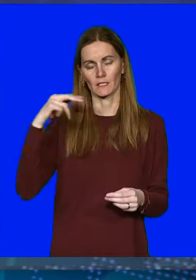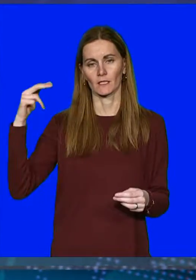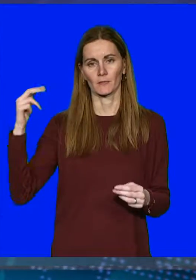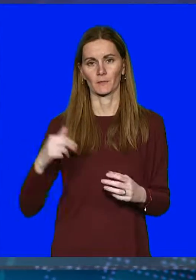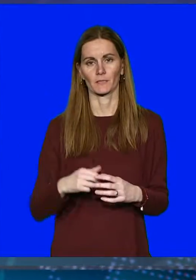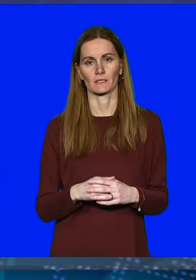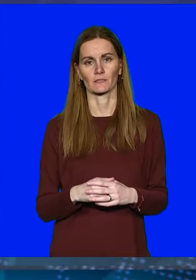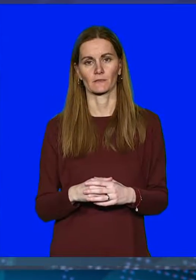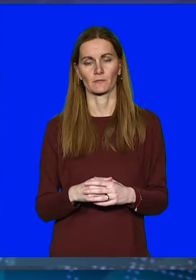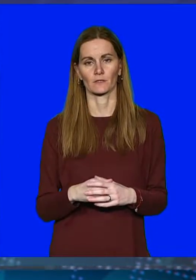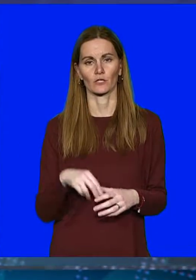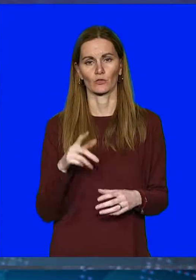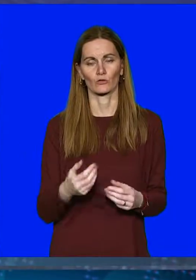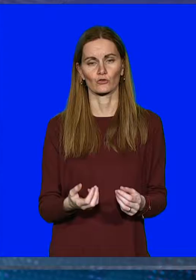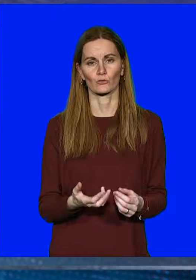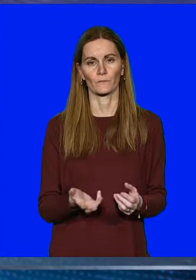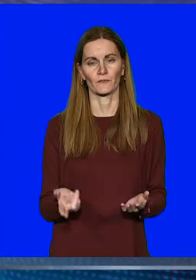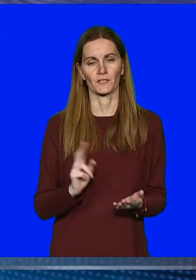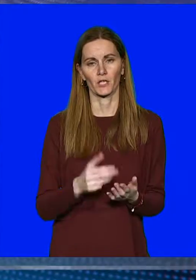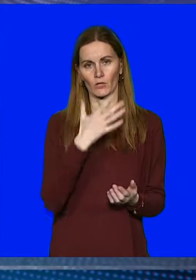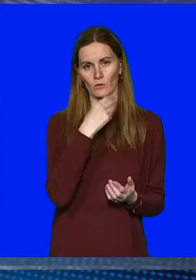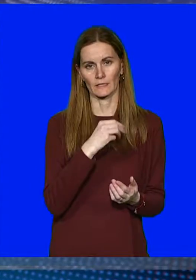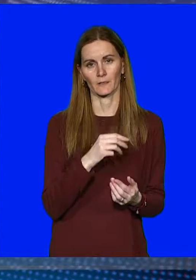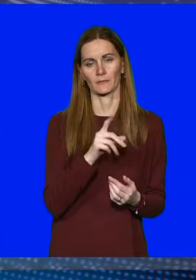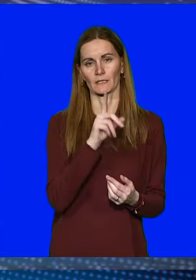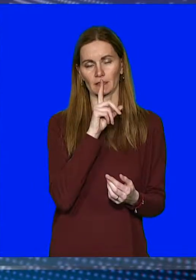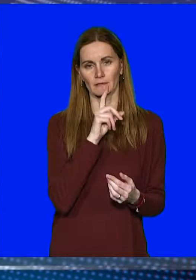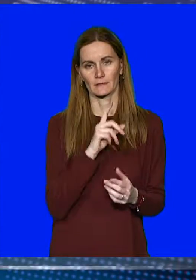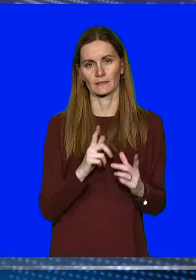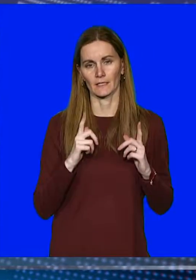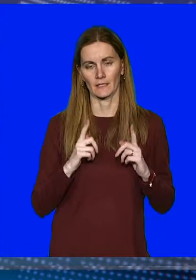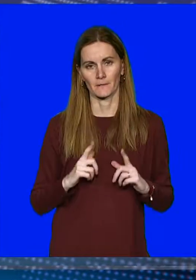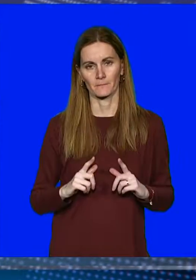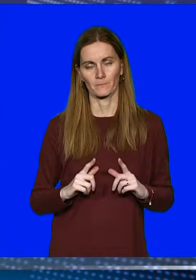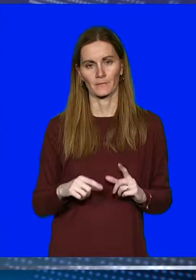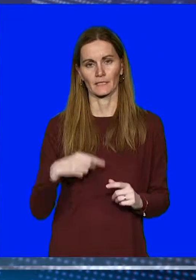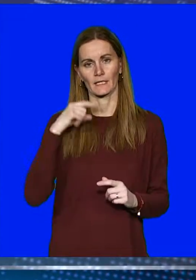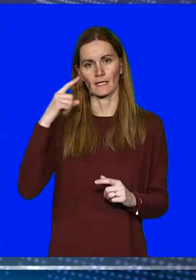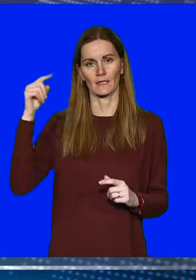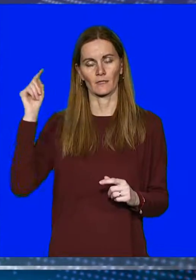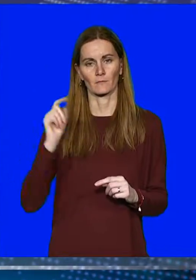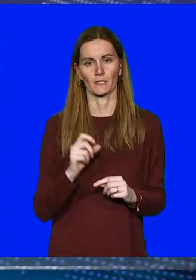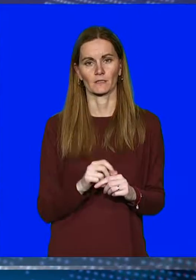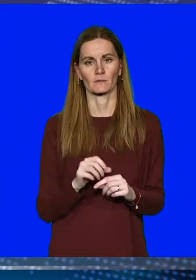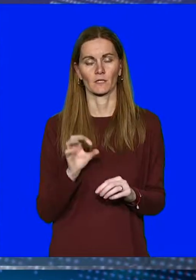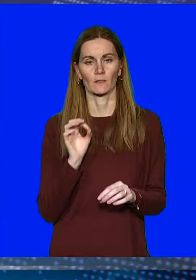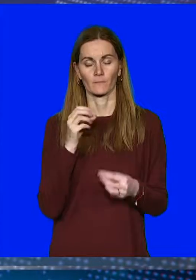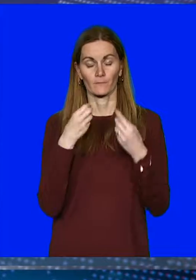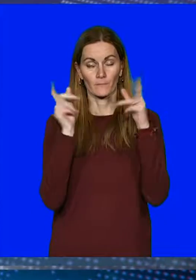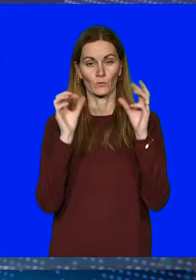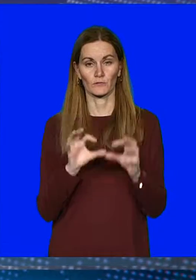ne nabrajam sad usporedbe, ali to su jako lijepe, tihe, mirne pjesme koje bude jedno